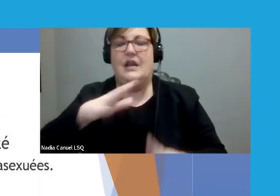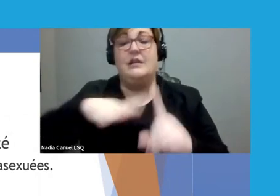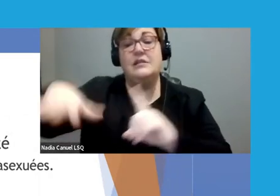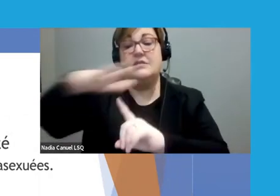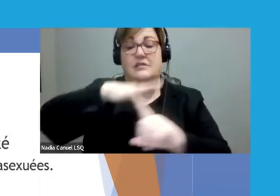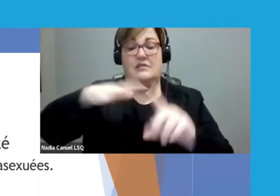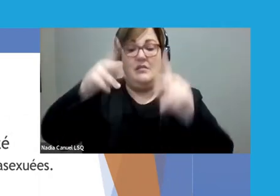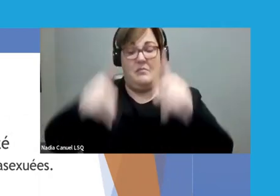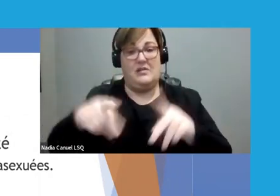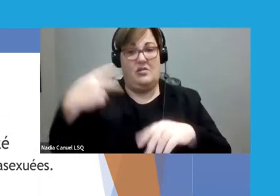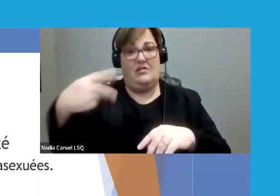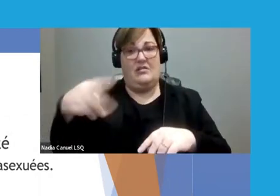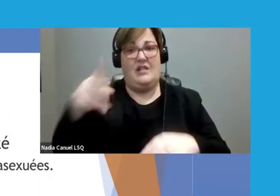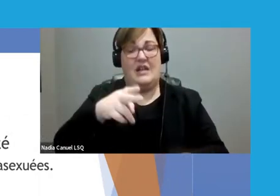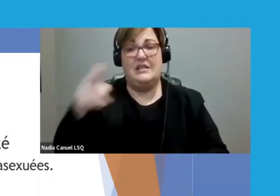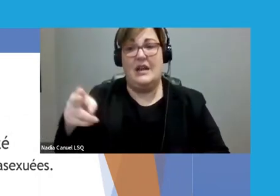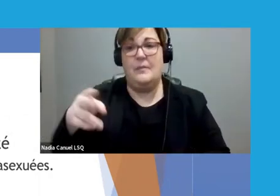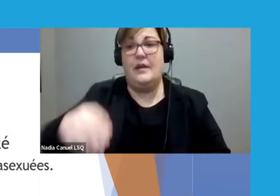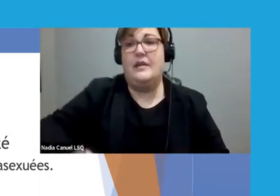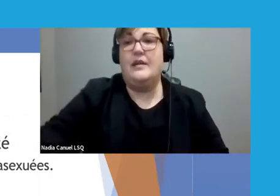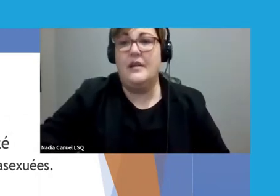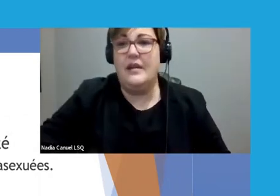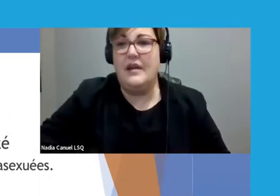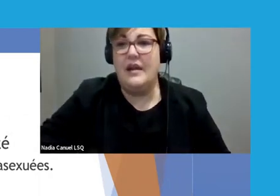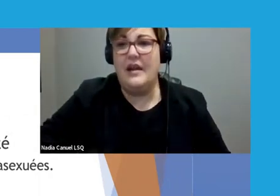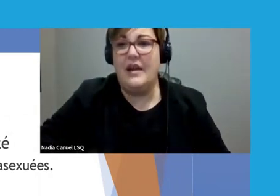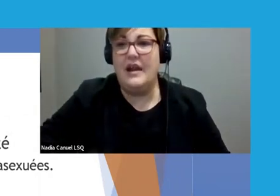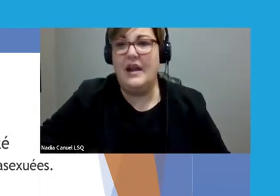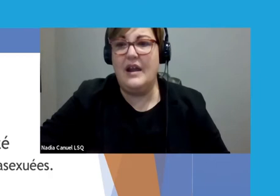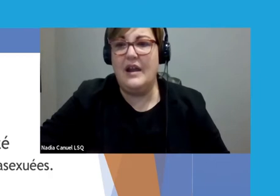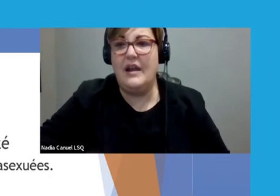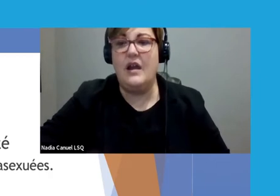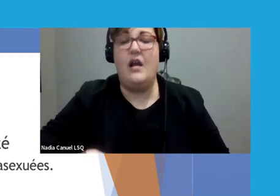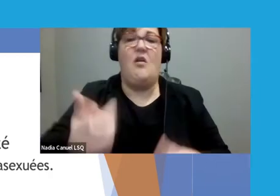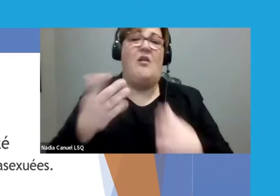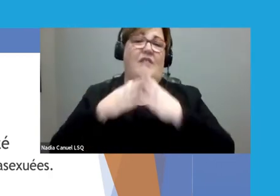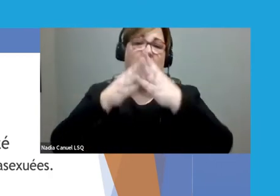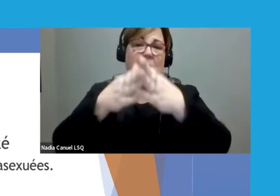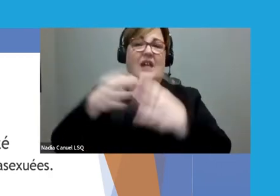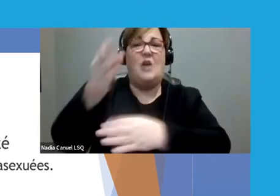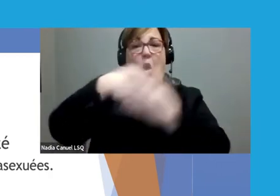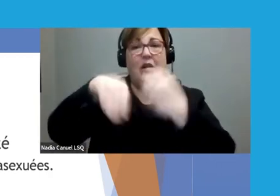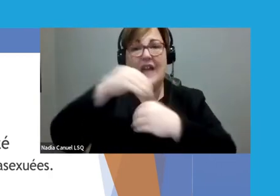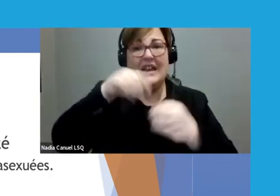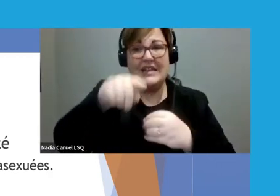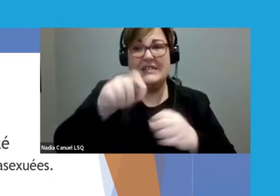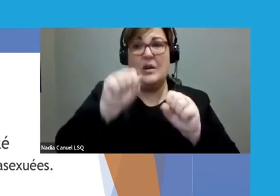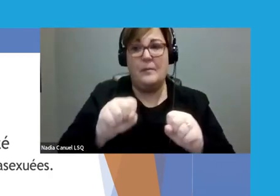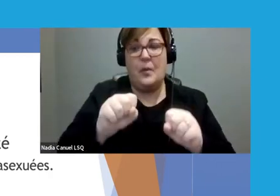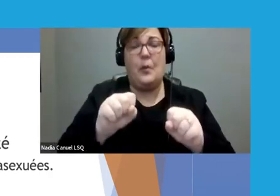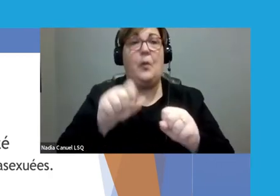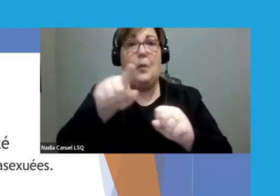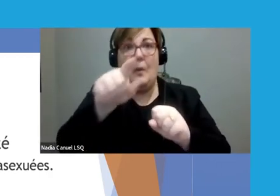handicap, dans les détections autant dans les organismes qui aident pour les femmes en situation de